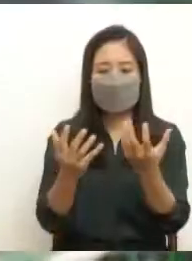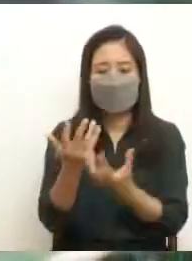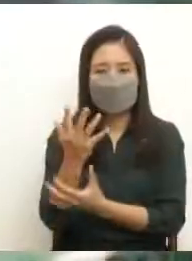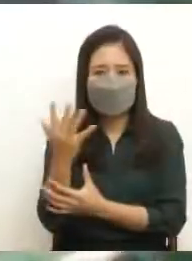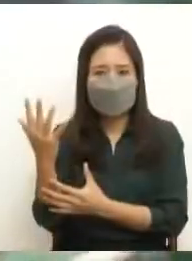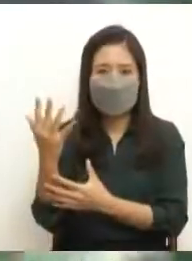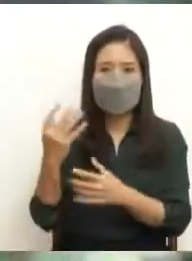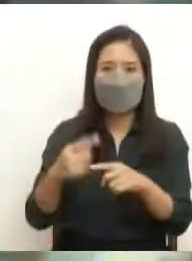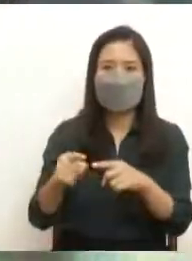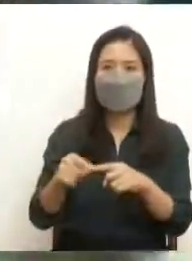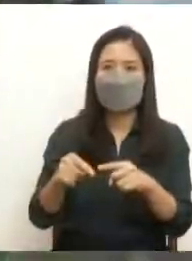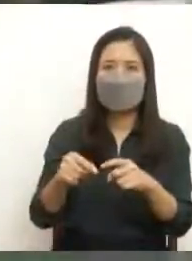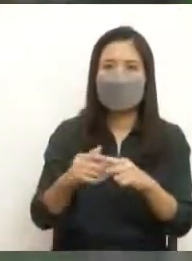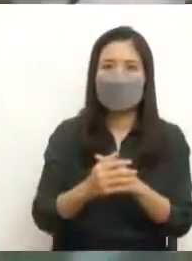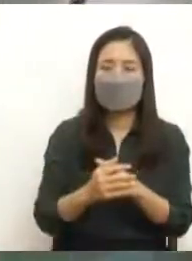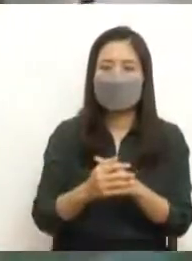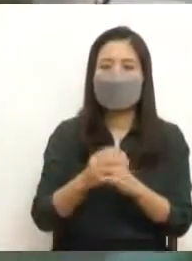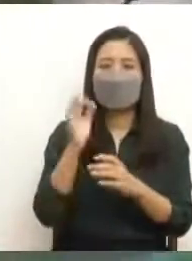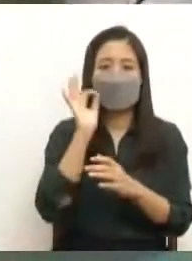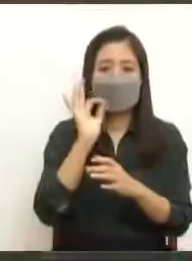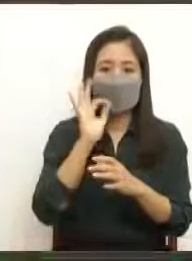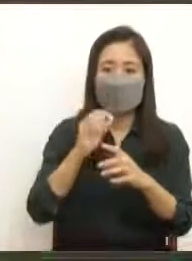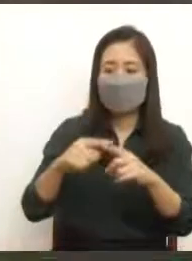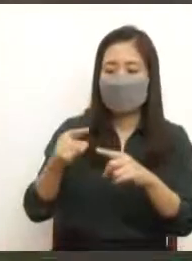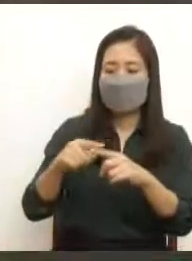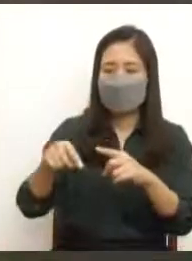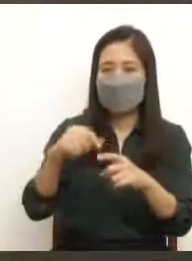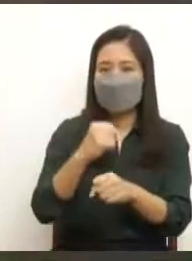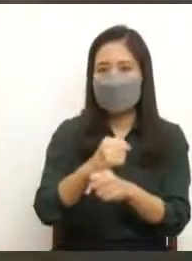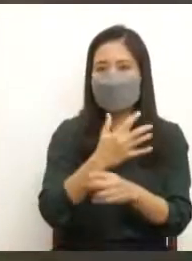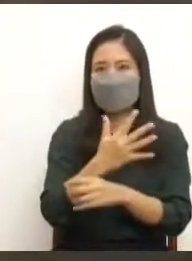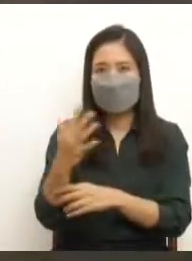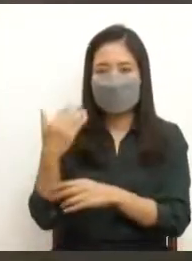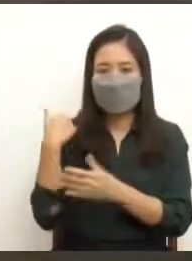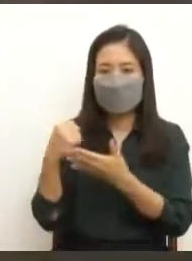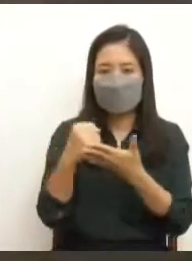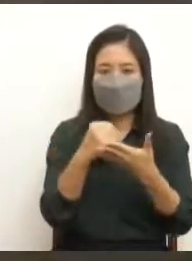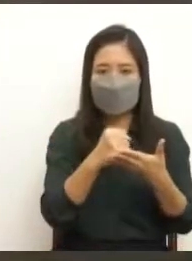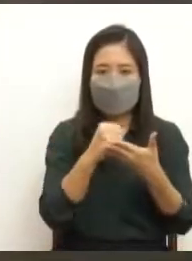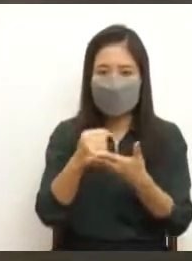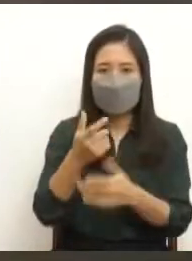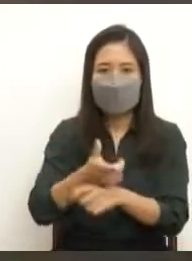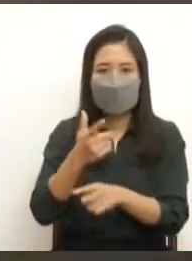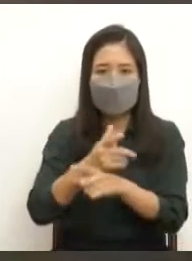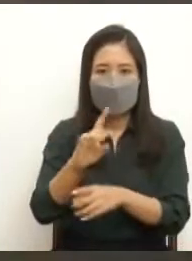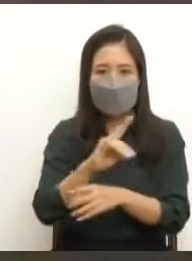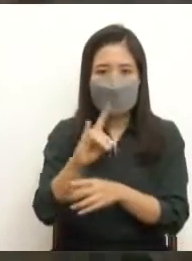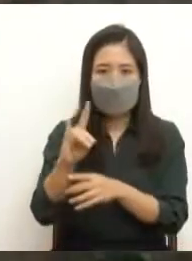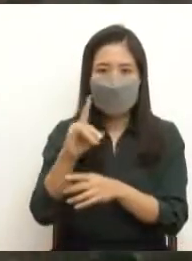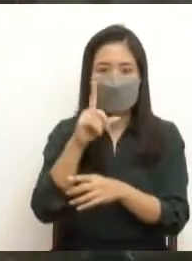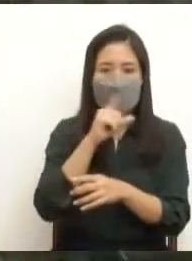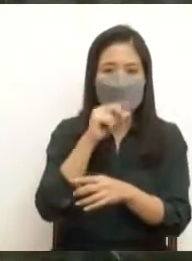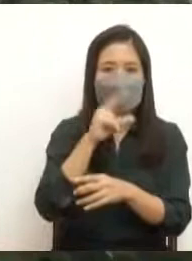ที่สามก็คือการปลูกมะนาวในท่อซีเมนต์นะครับอันที่สี่คือการเลี้ยงไก่ไข่นะครับอันที่ห้าก็คือ